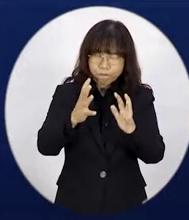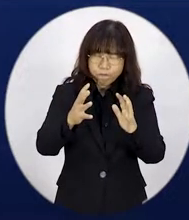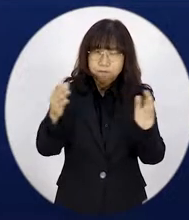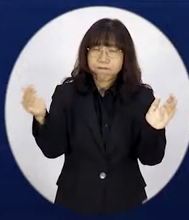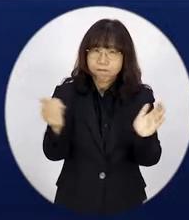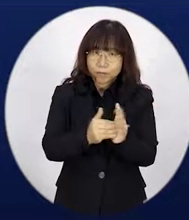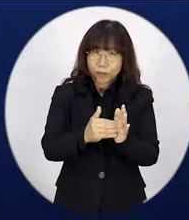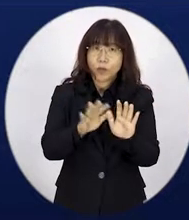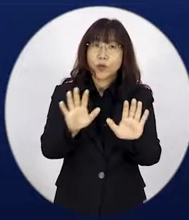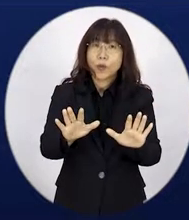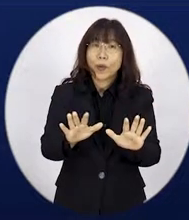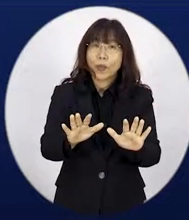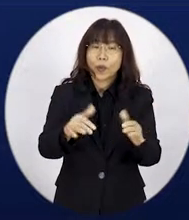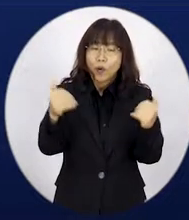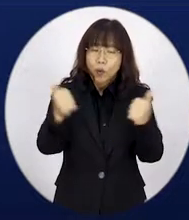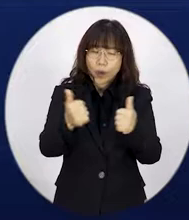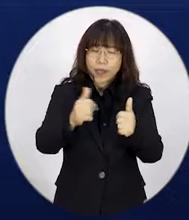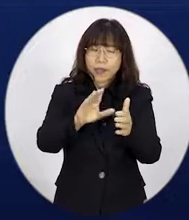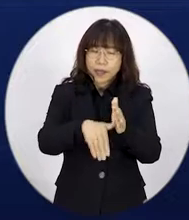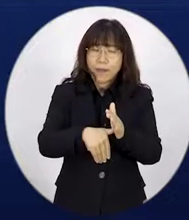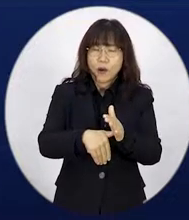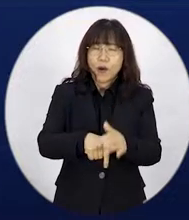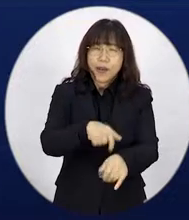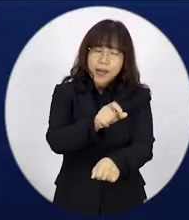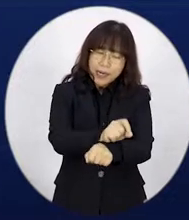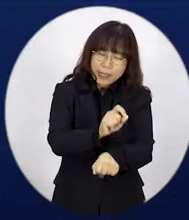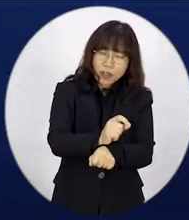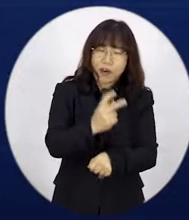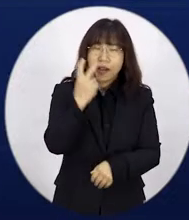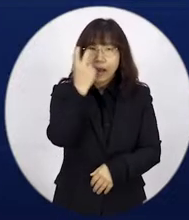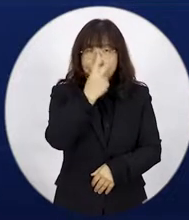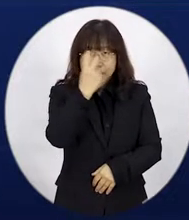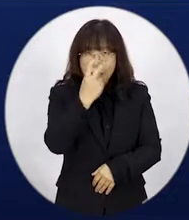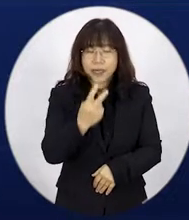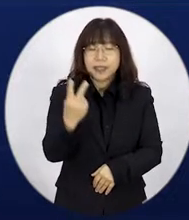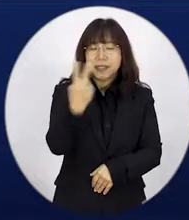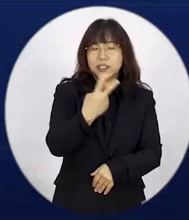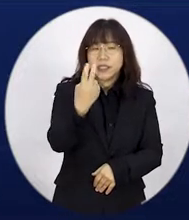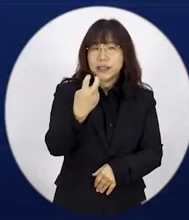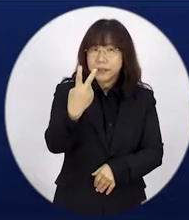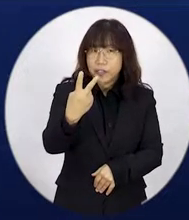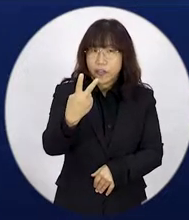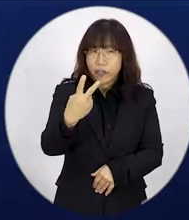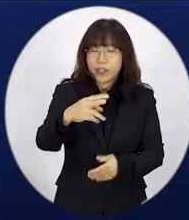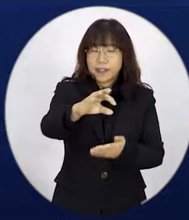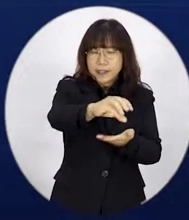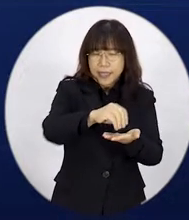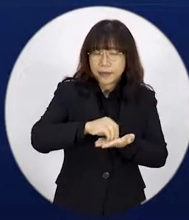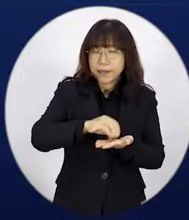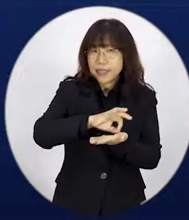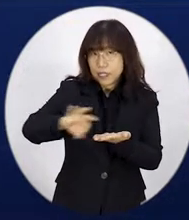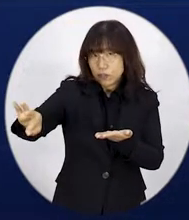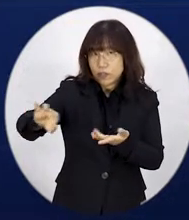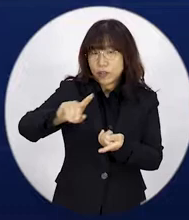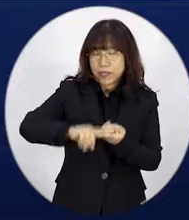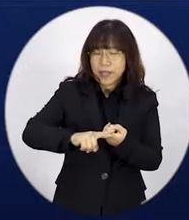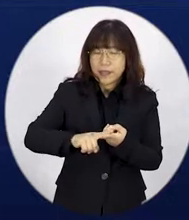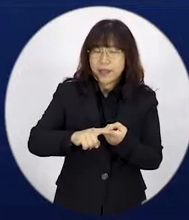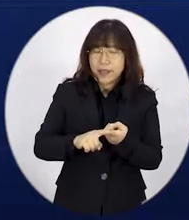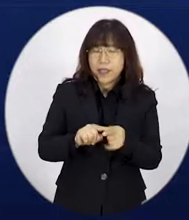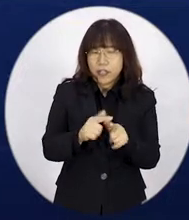이번 정례회에서는 행정사무감사를 비롯해 2022년도 제1회 세입 세출 추가경정